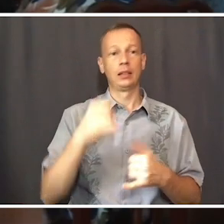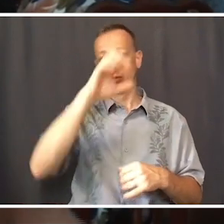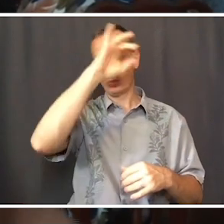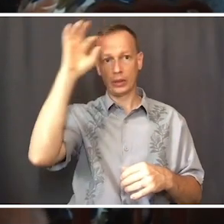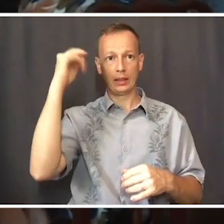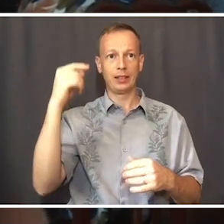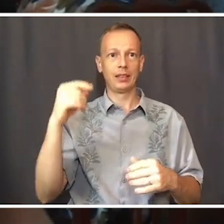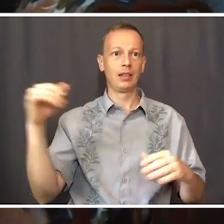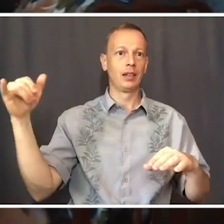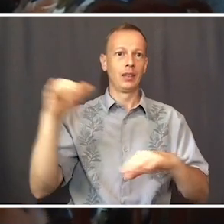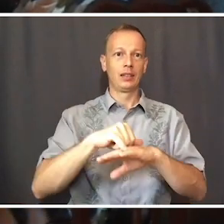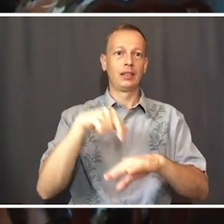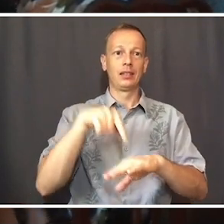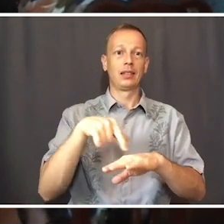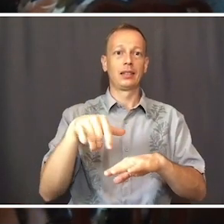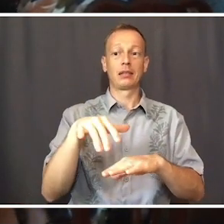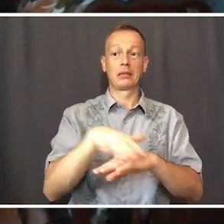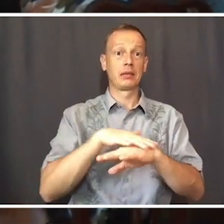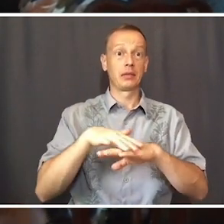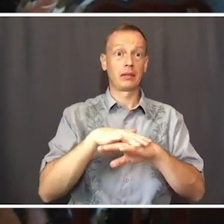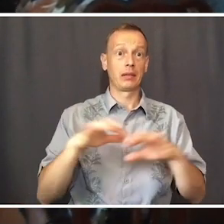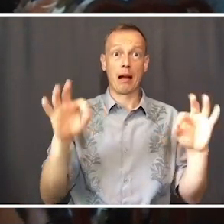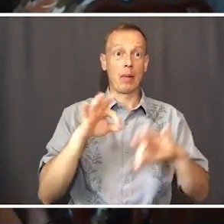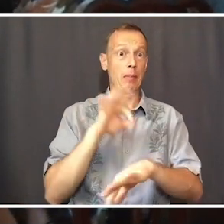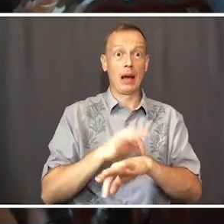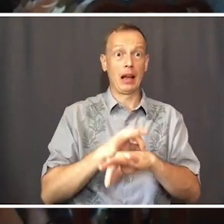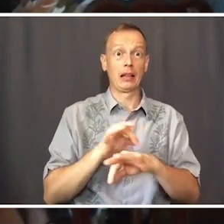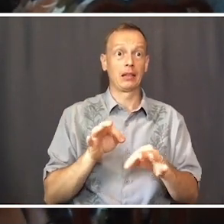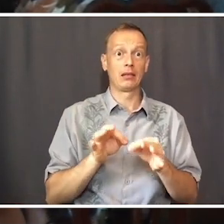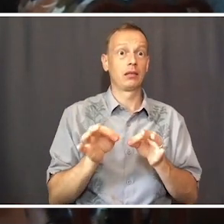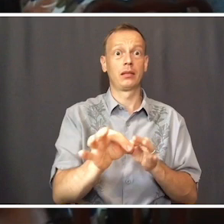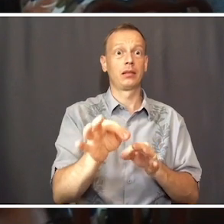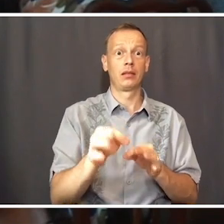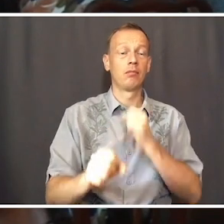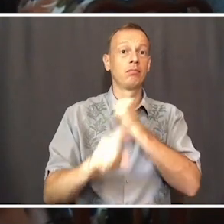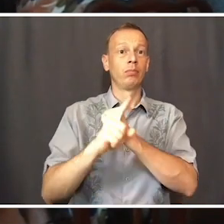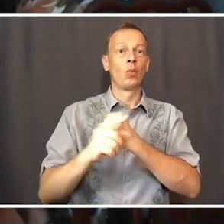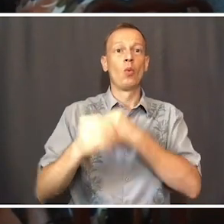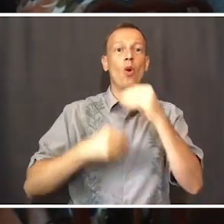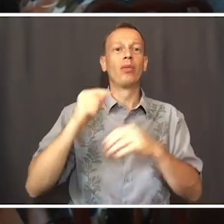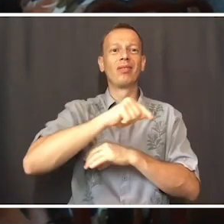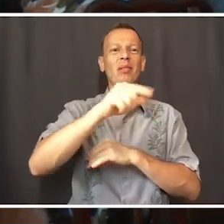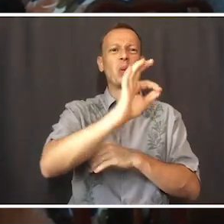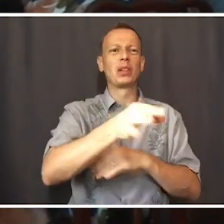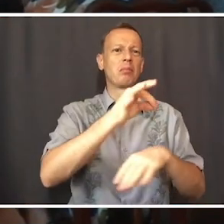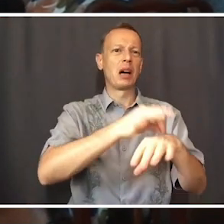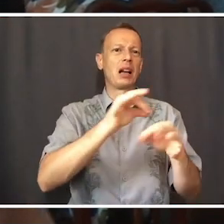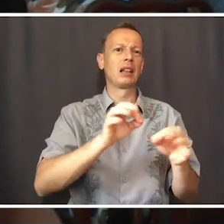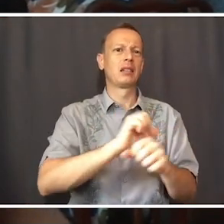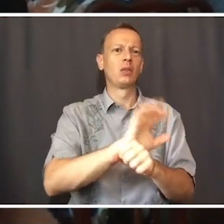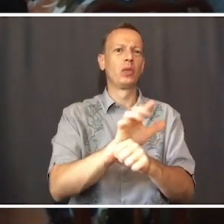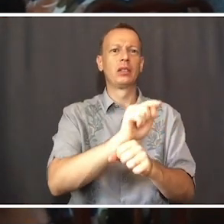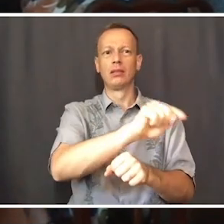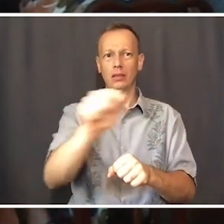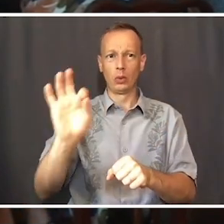destination Covid-free, comprenait une des seules destinations au monde où il n'y a plus aujourd'hui aucun cas de Covid.